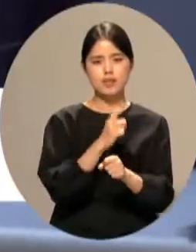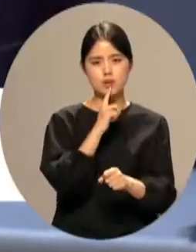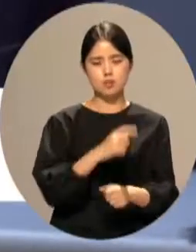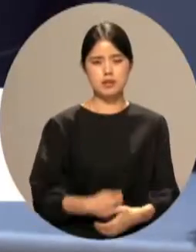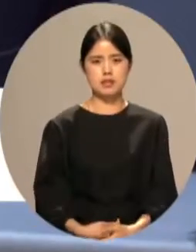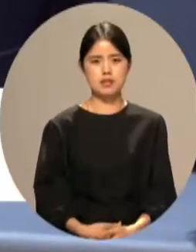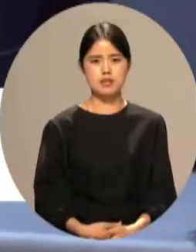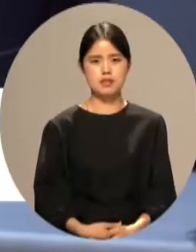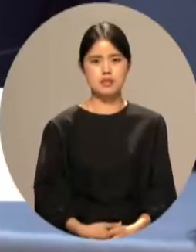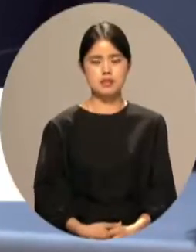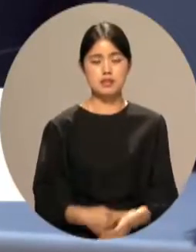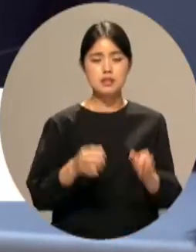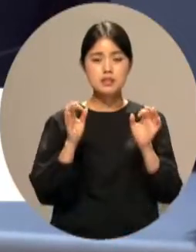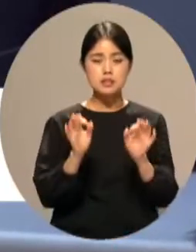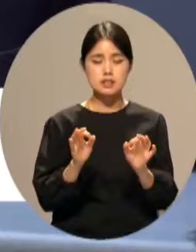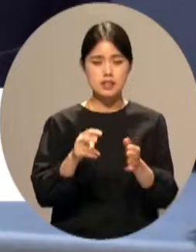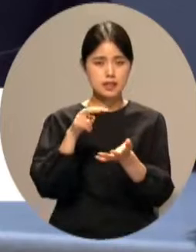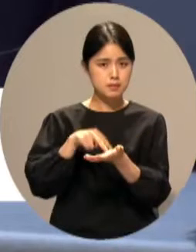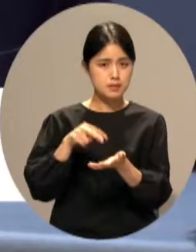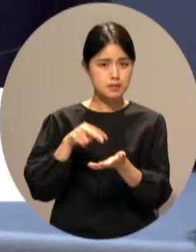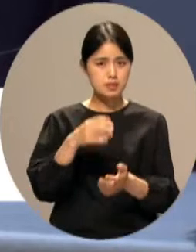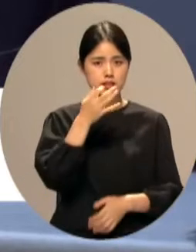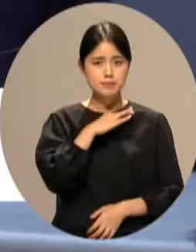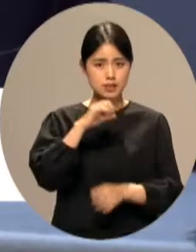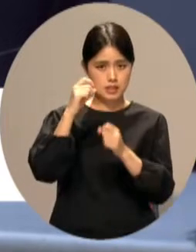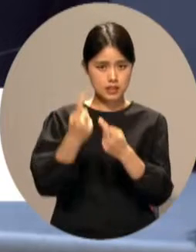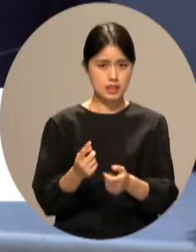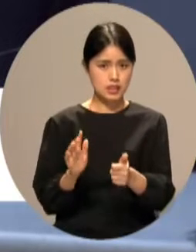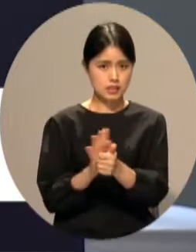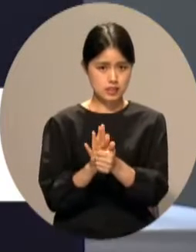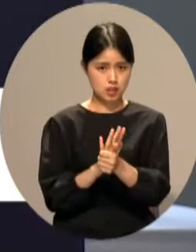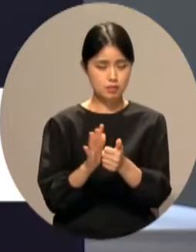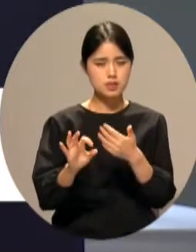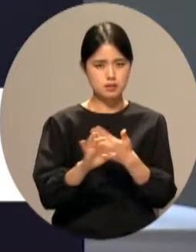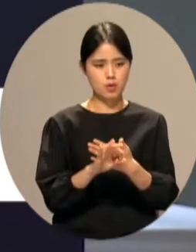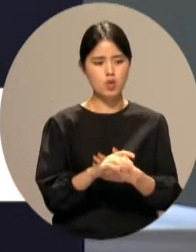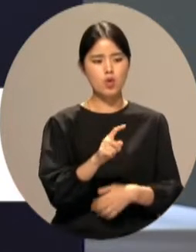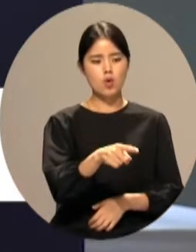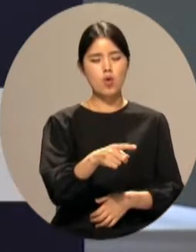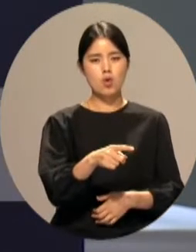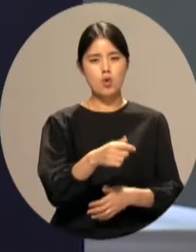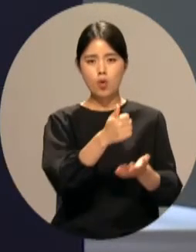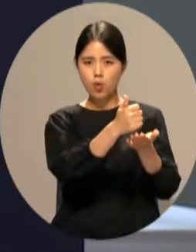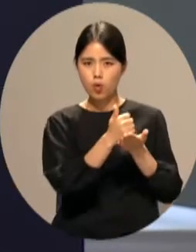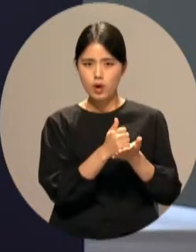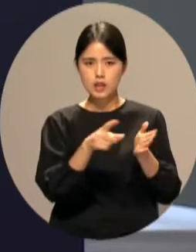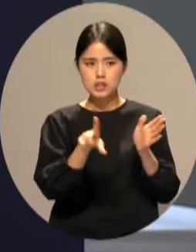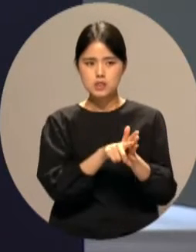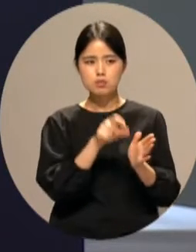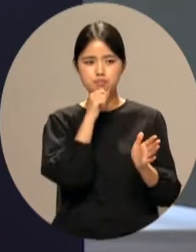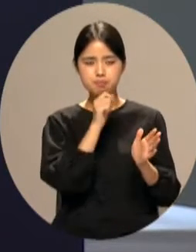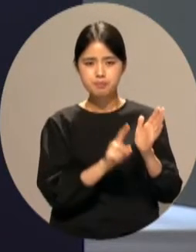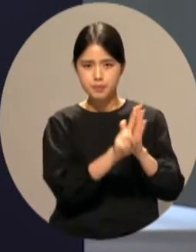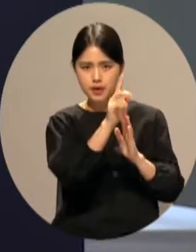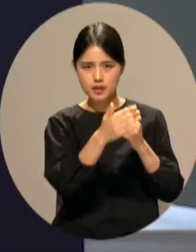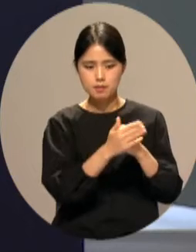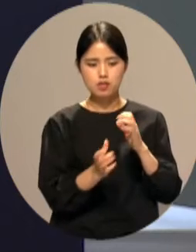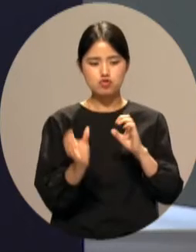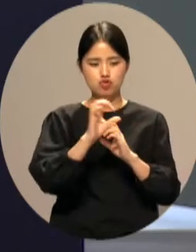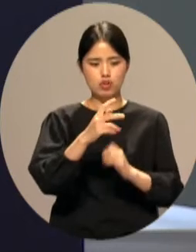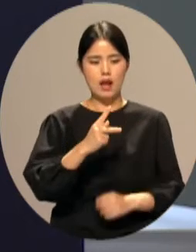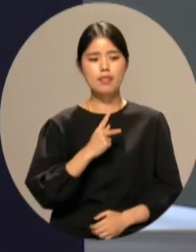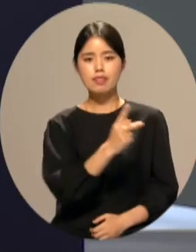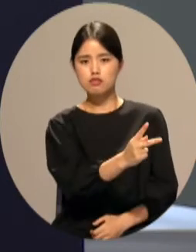했습니다 은행 입장에서도 금리인하 지원 서비스가 고객의 신용등급 상승에 따른 추가 대출 등으로